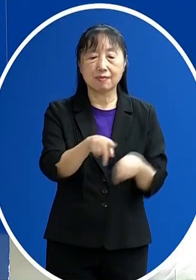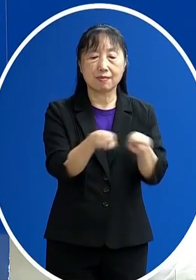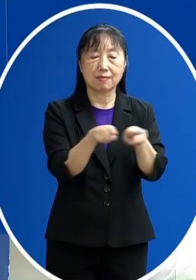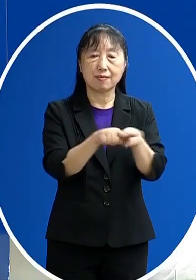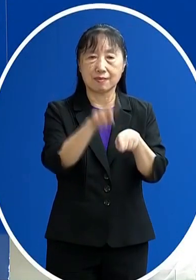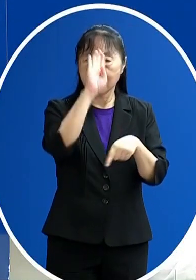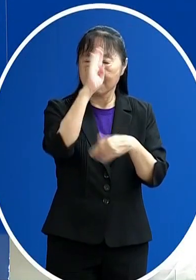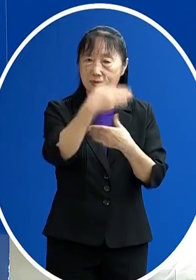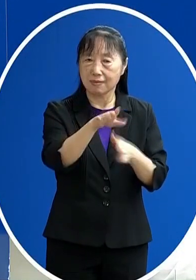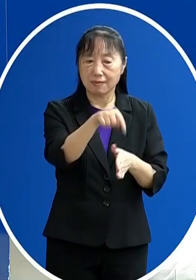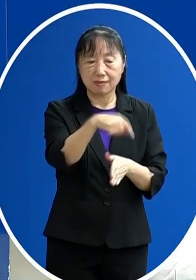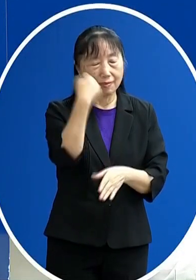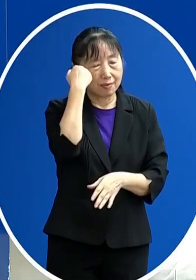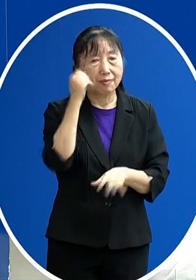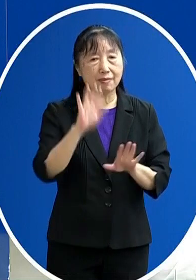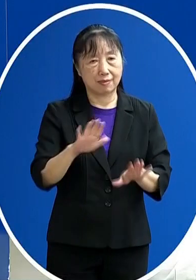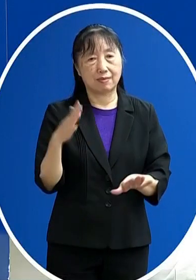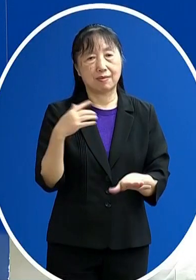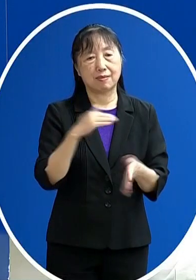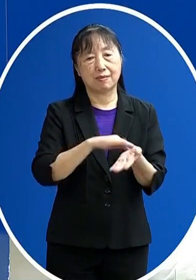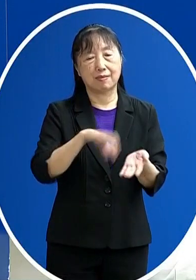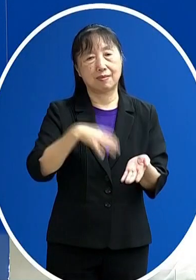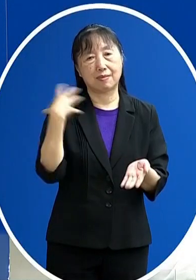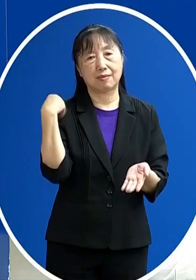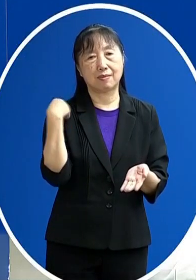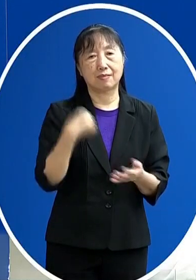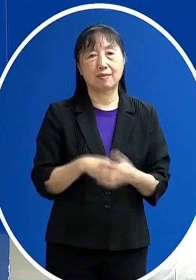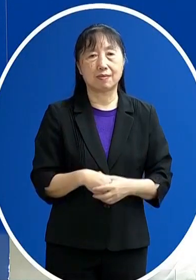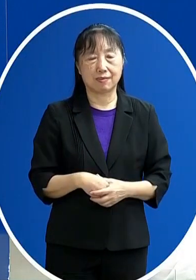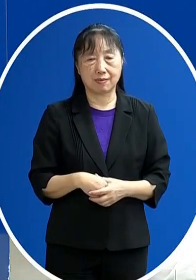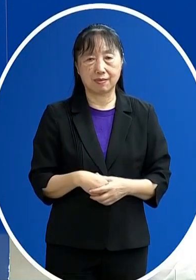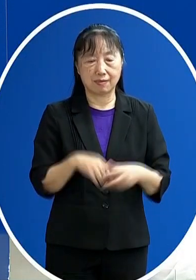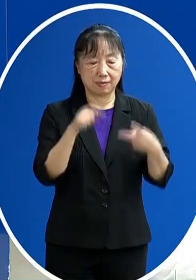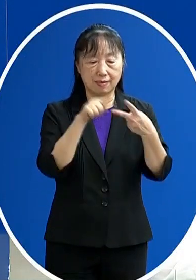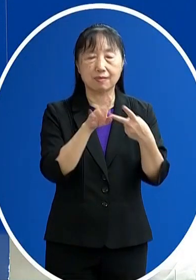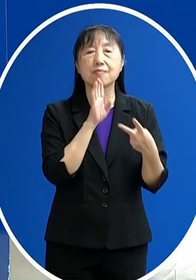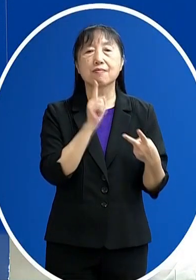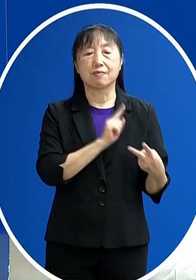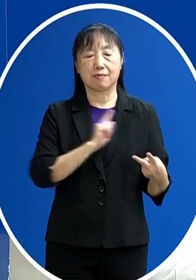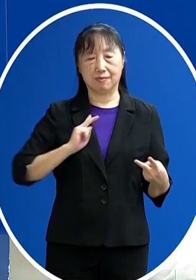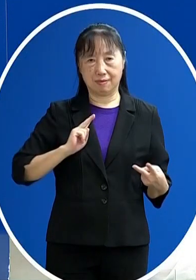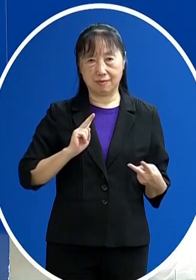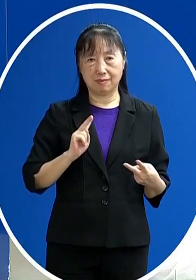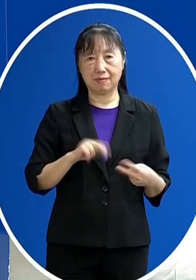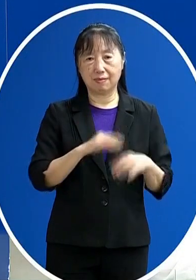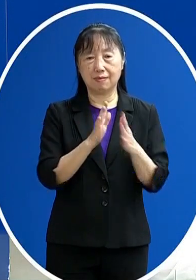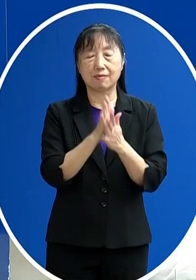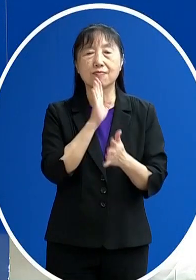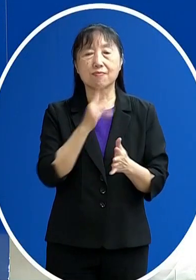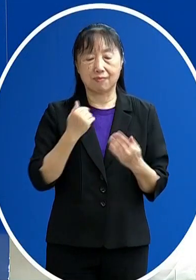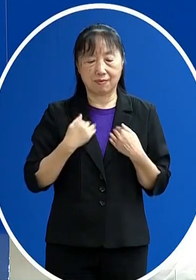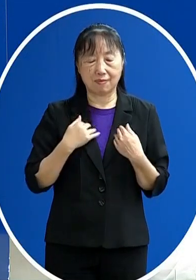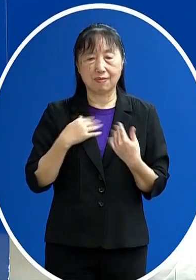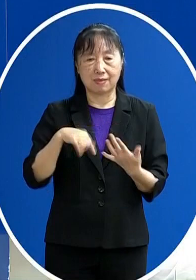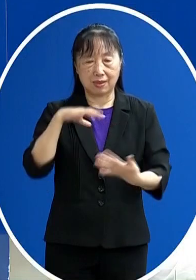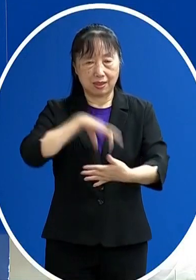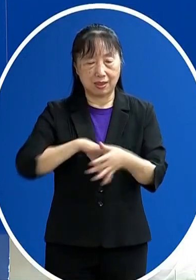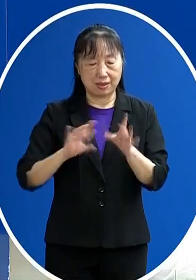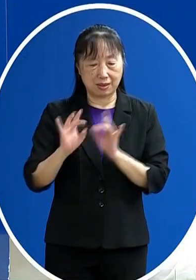以今天的情形是还在住院当中，所以这个也是有合并另外一种病菌梅浆菌的一个感